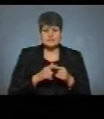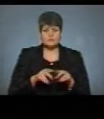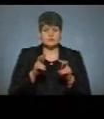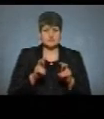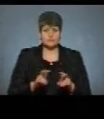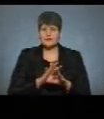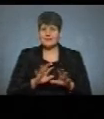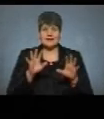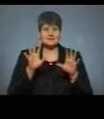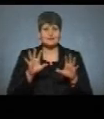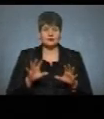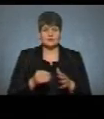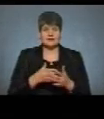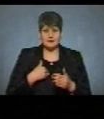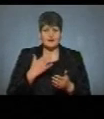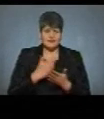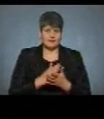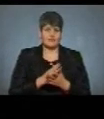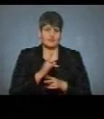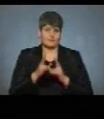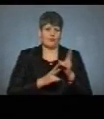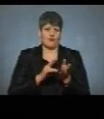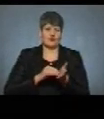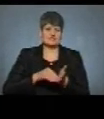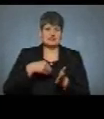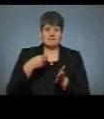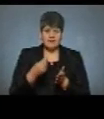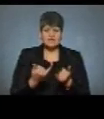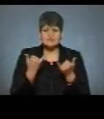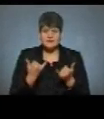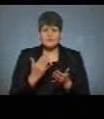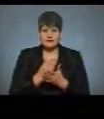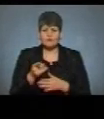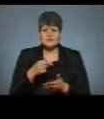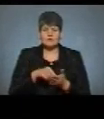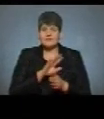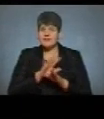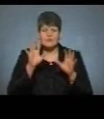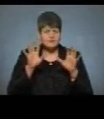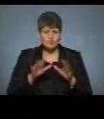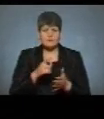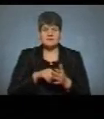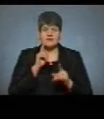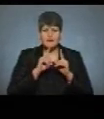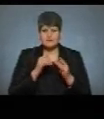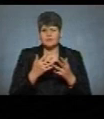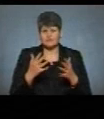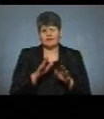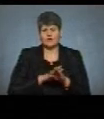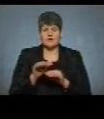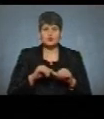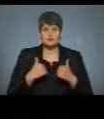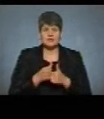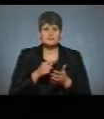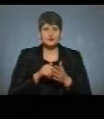встановленню незаконності тарифів. Я є позивачем і вважаю, що тарифи, які на даний час існують в місті Тернополі, є незаконними. Міська рада виконавчий комітет міської